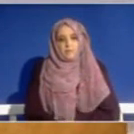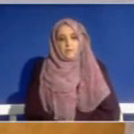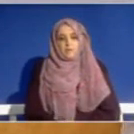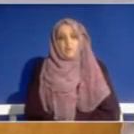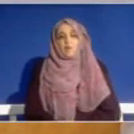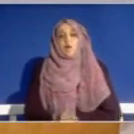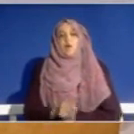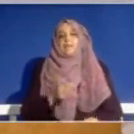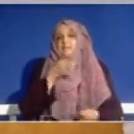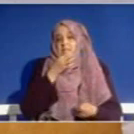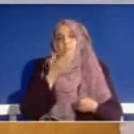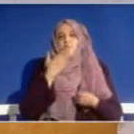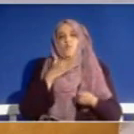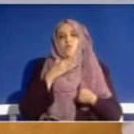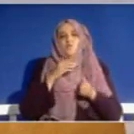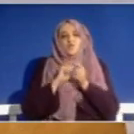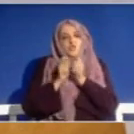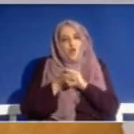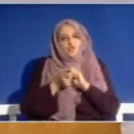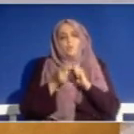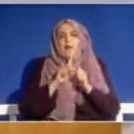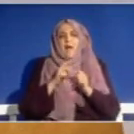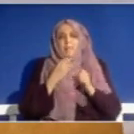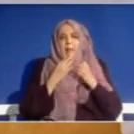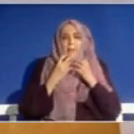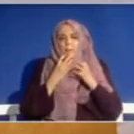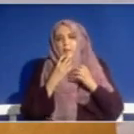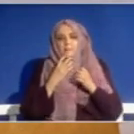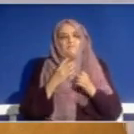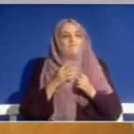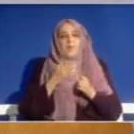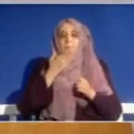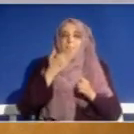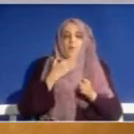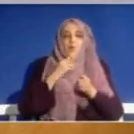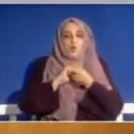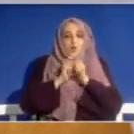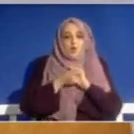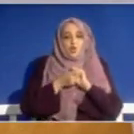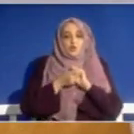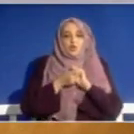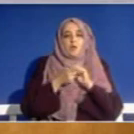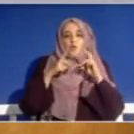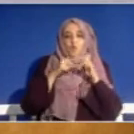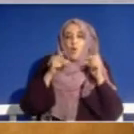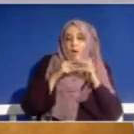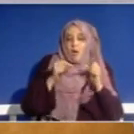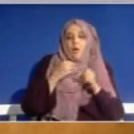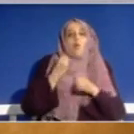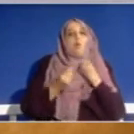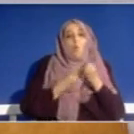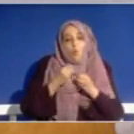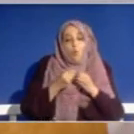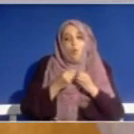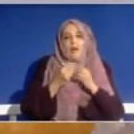ثم وتنقلي وتنقزي يعني تنطي على آية ولا جملة ولا كذا وتخليها تهمليها تروحي